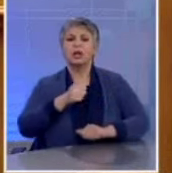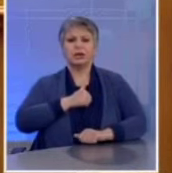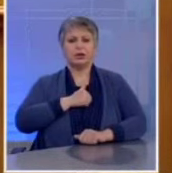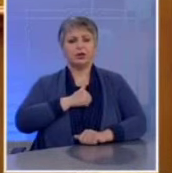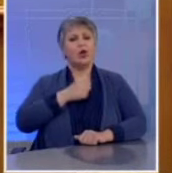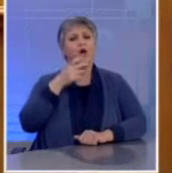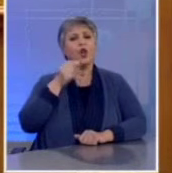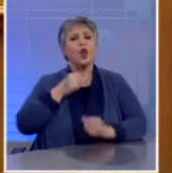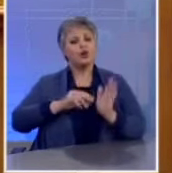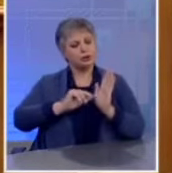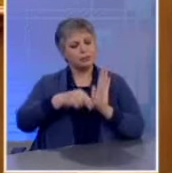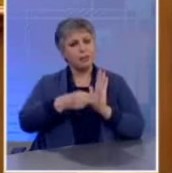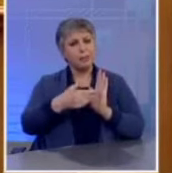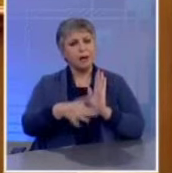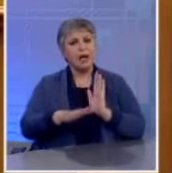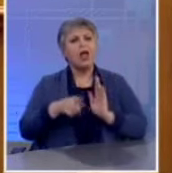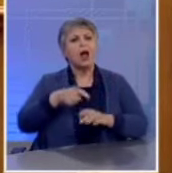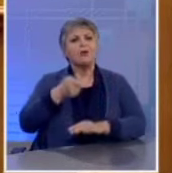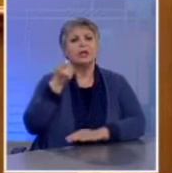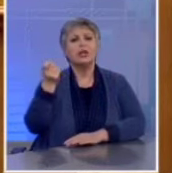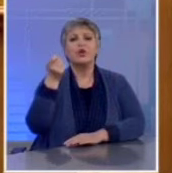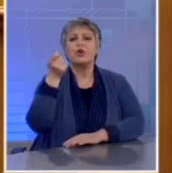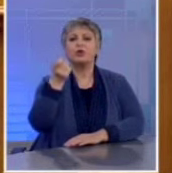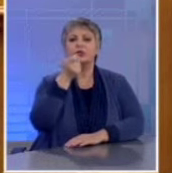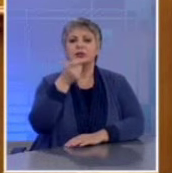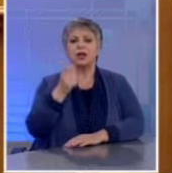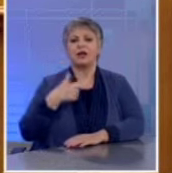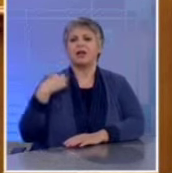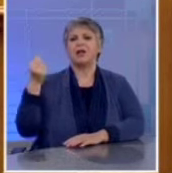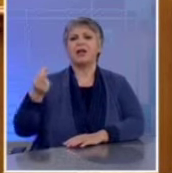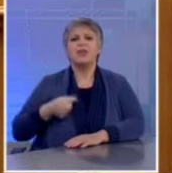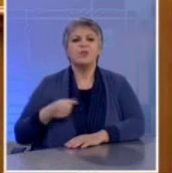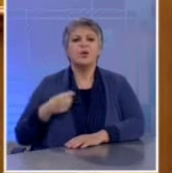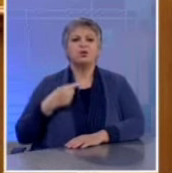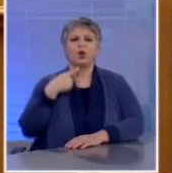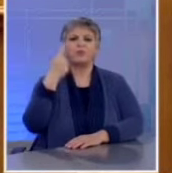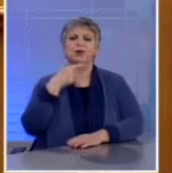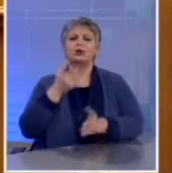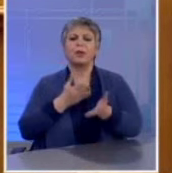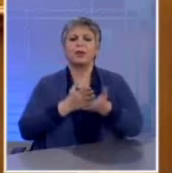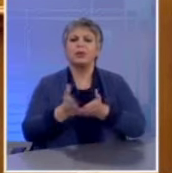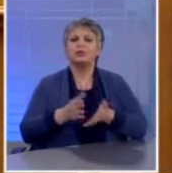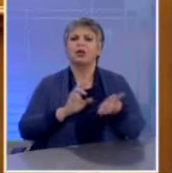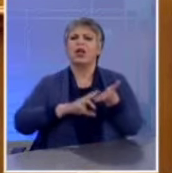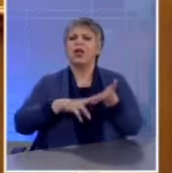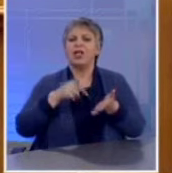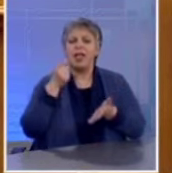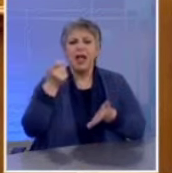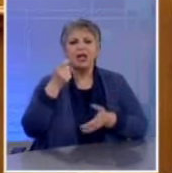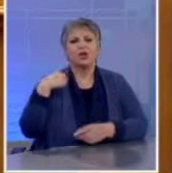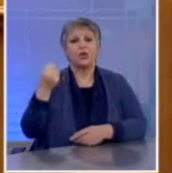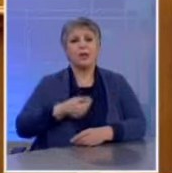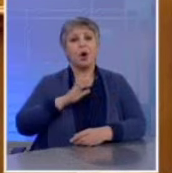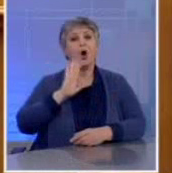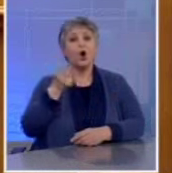μνημονιακών δεσμεύσεων για οφειλές προς το δημόσιο, προς νομικά πρόσωπα δημοσίου δικαίου, ασφαλιστικά ταμεία και οργανισμούς τοπικής